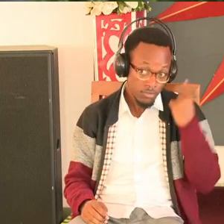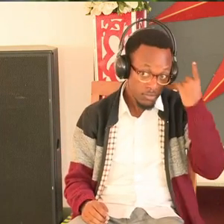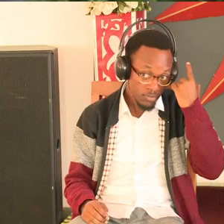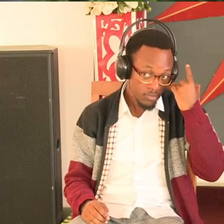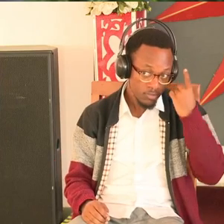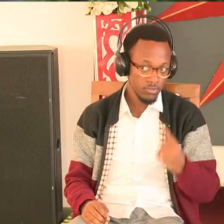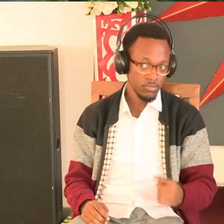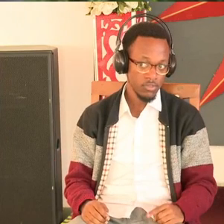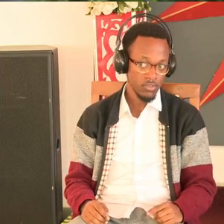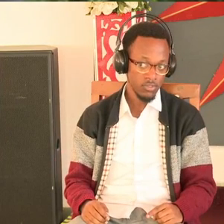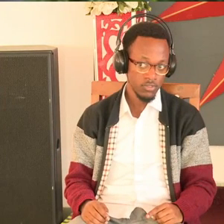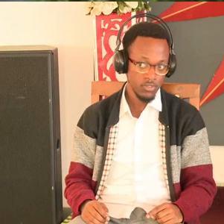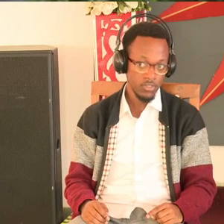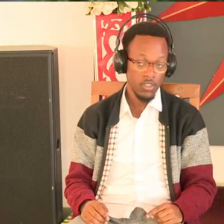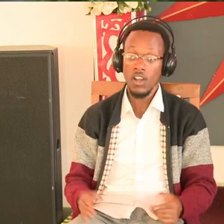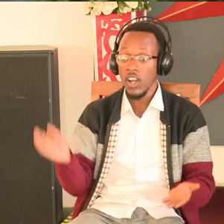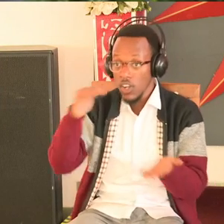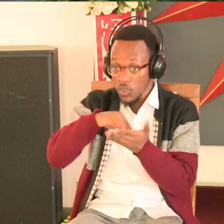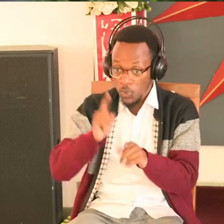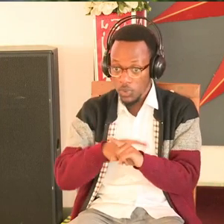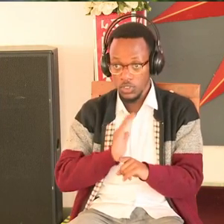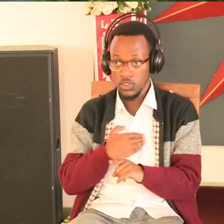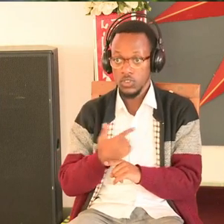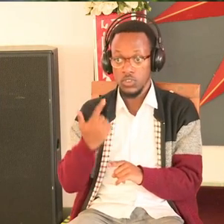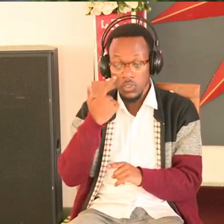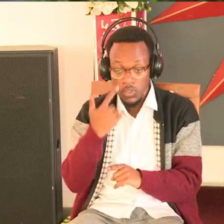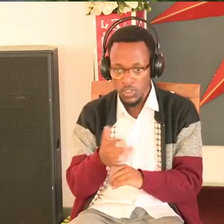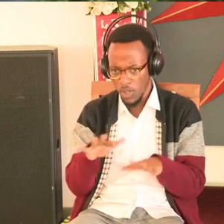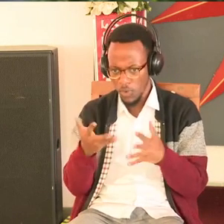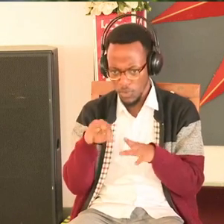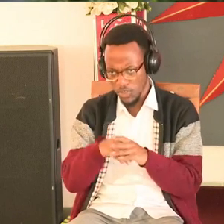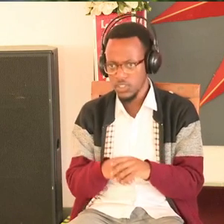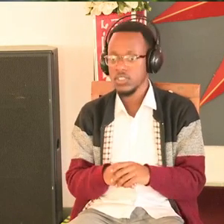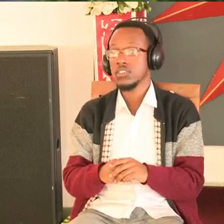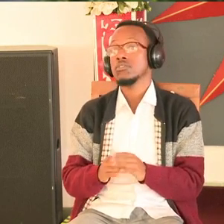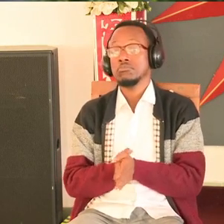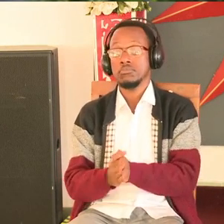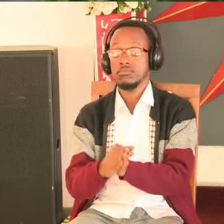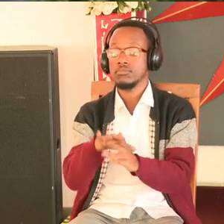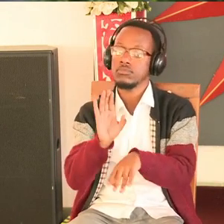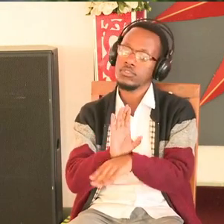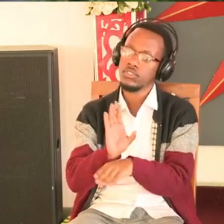wabyo kandi nanone iyo turebye tukareba mu mateka y'itorero